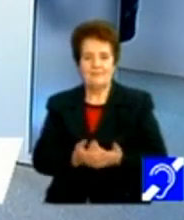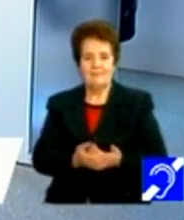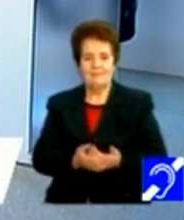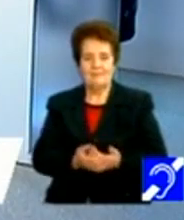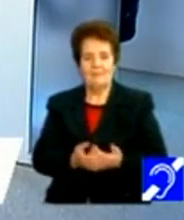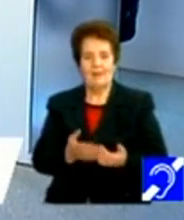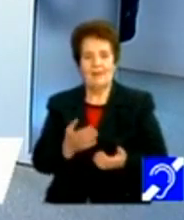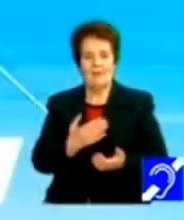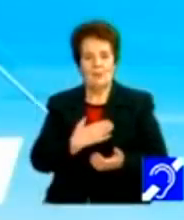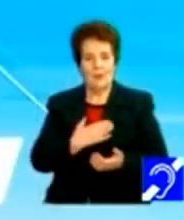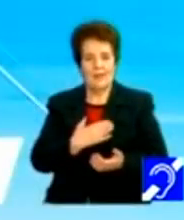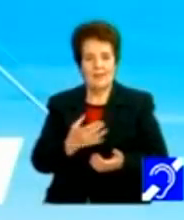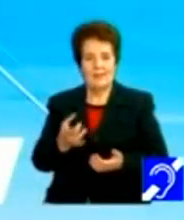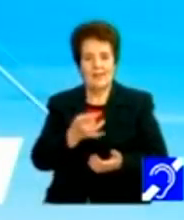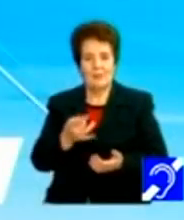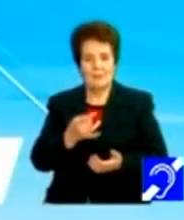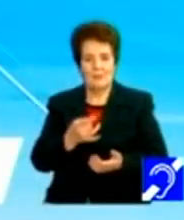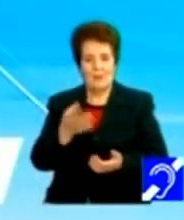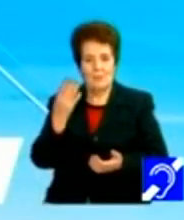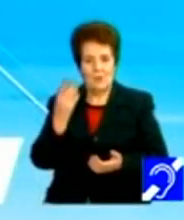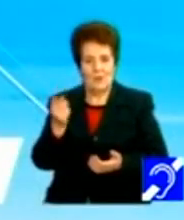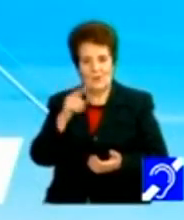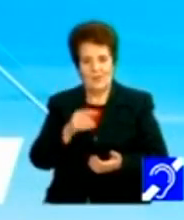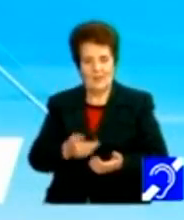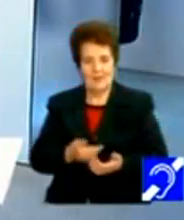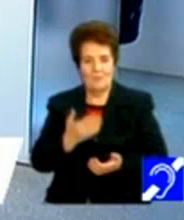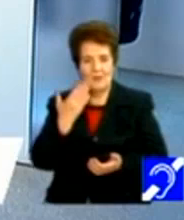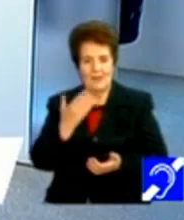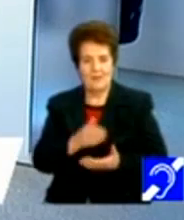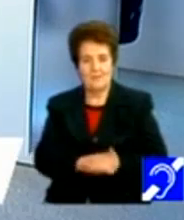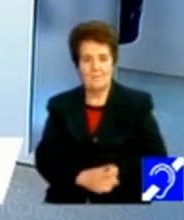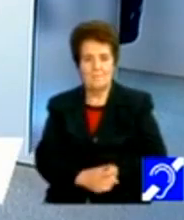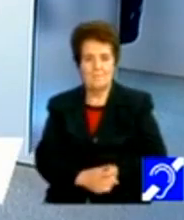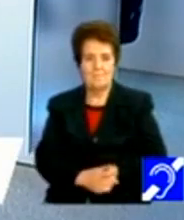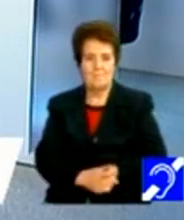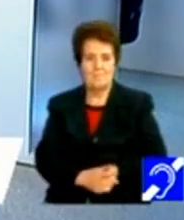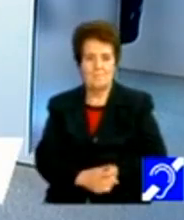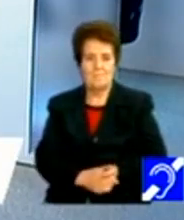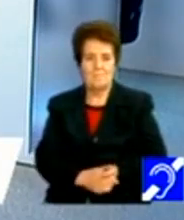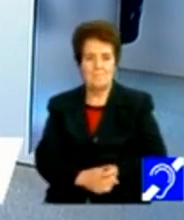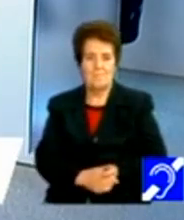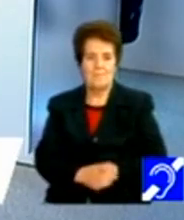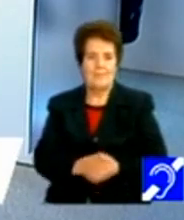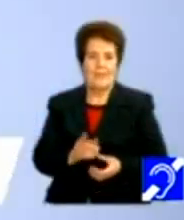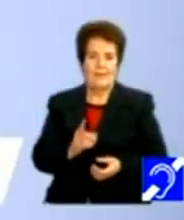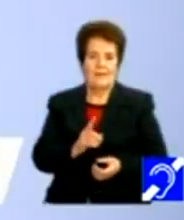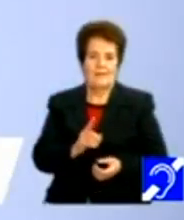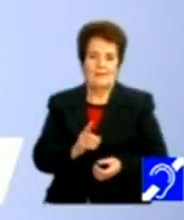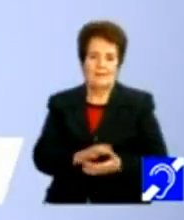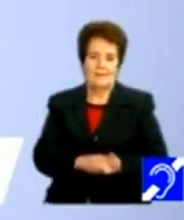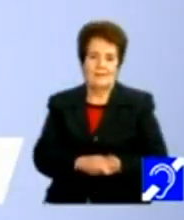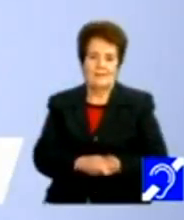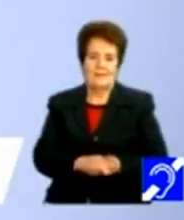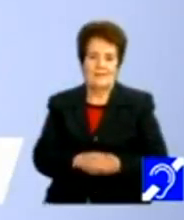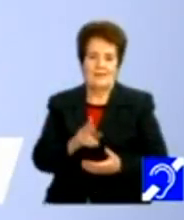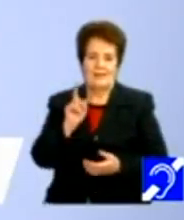Nu, noi din Republica Moldova, pe din România. Da, nu știu. Eu am crezut că la instituție vă referiți. Nu, mă refer la...